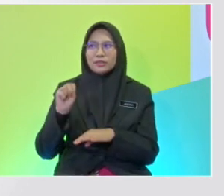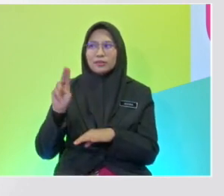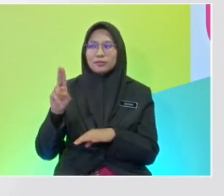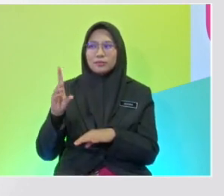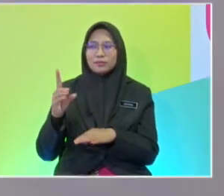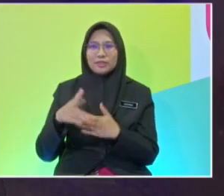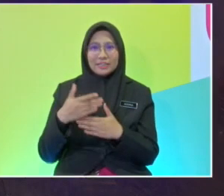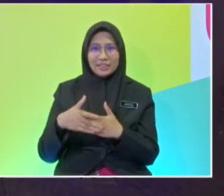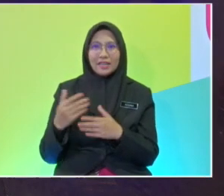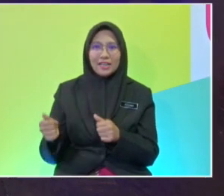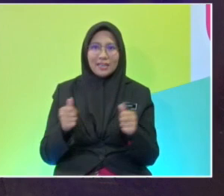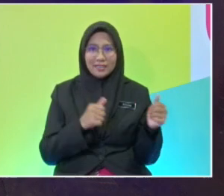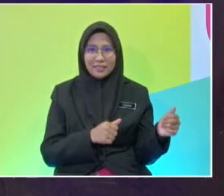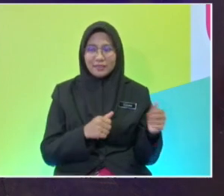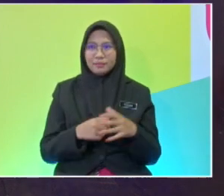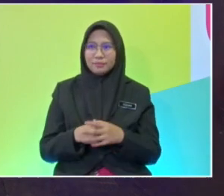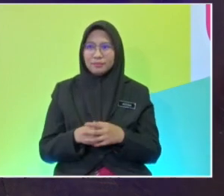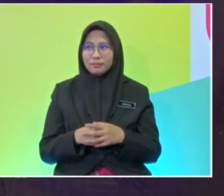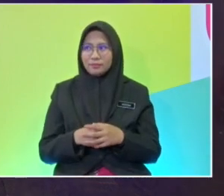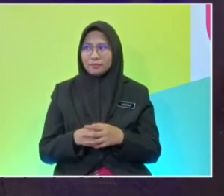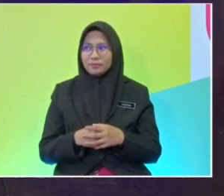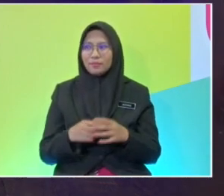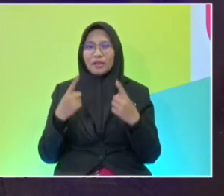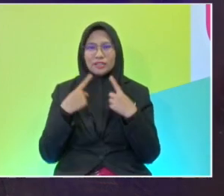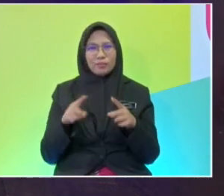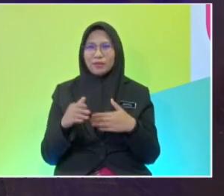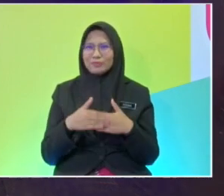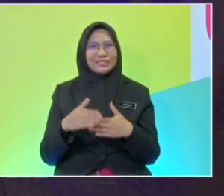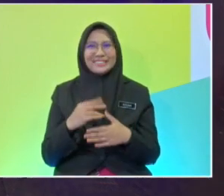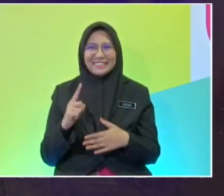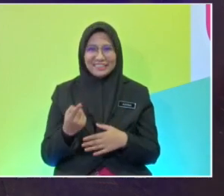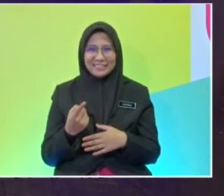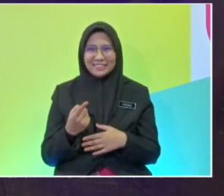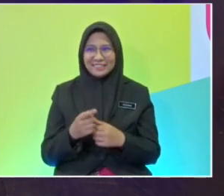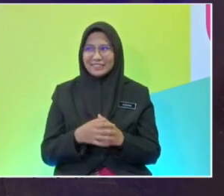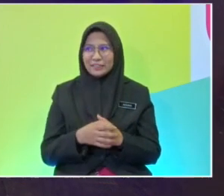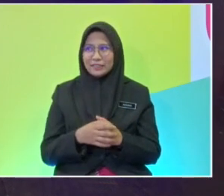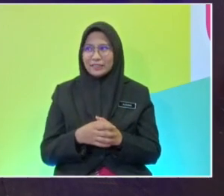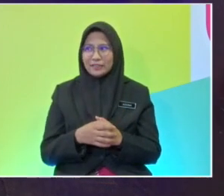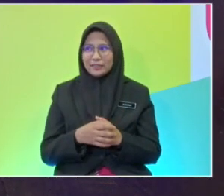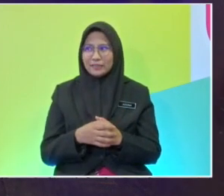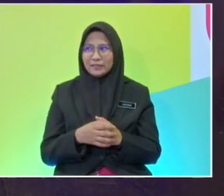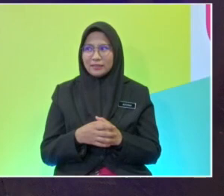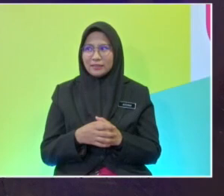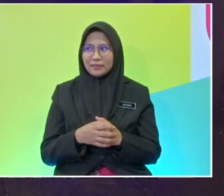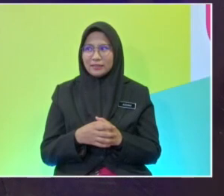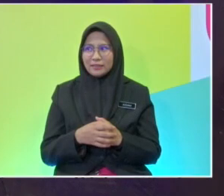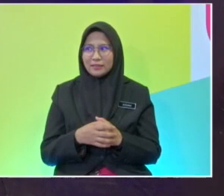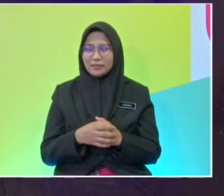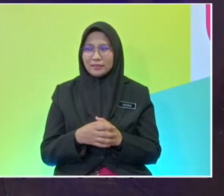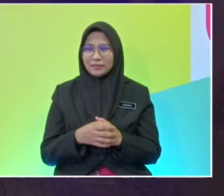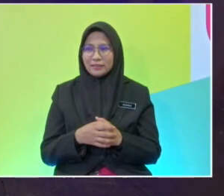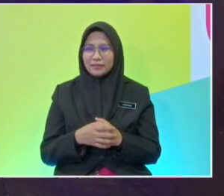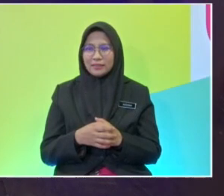ini contoh jawaban yang mudah kita dapat daripada pengetahuan kita belajar